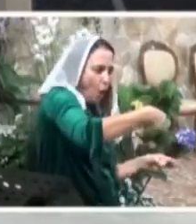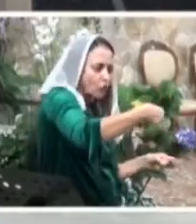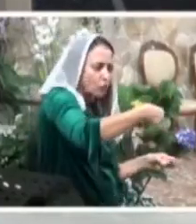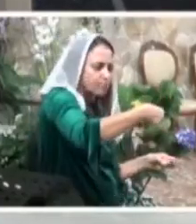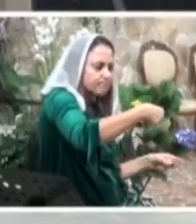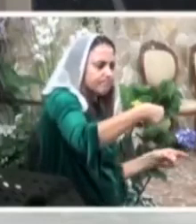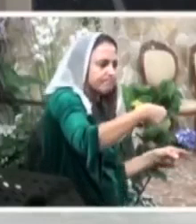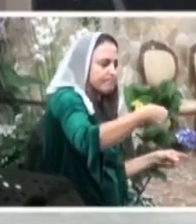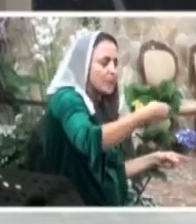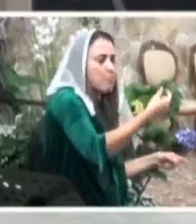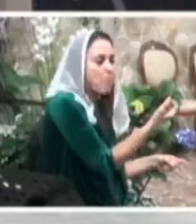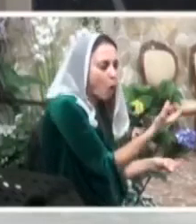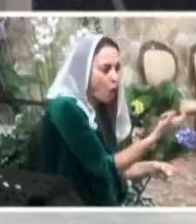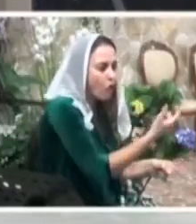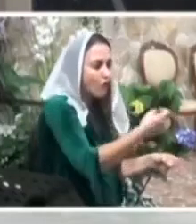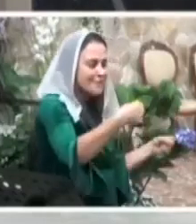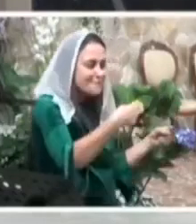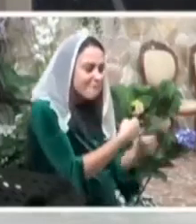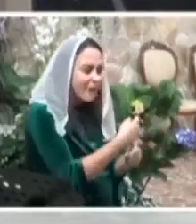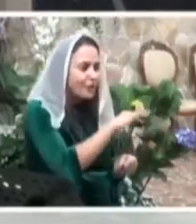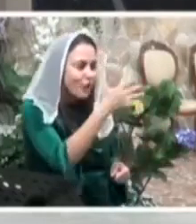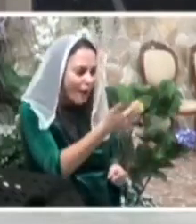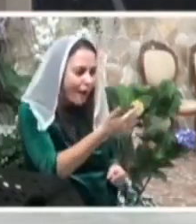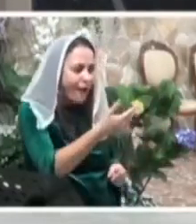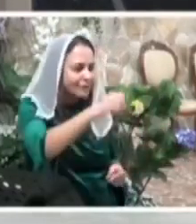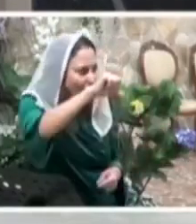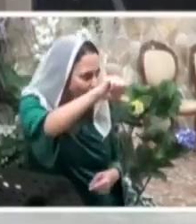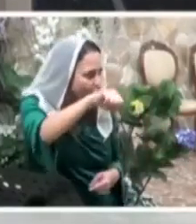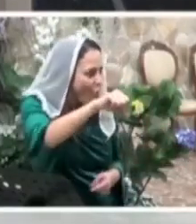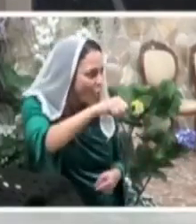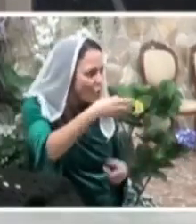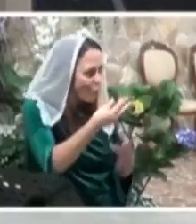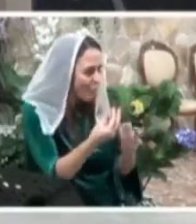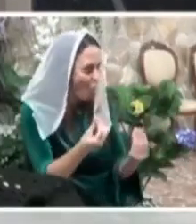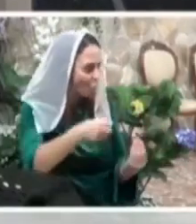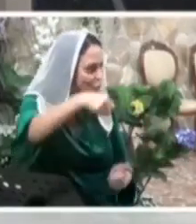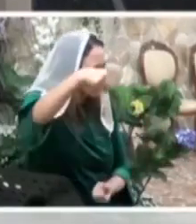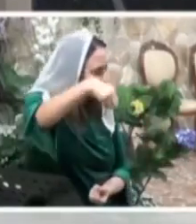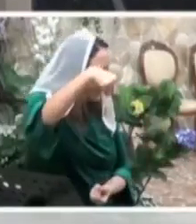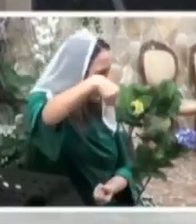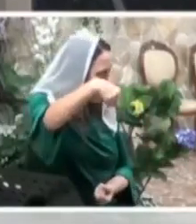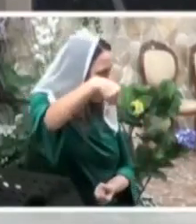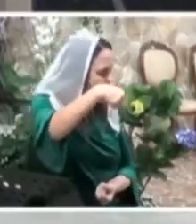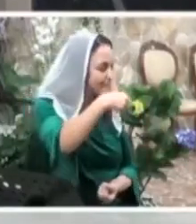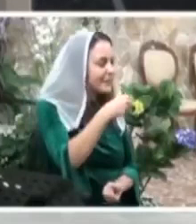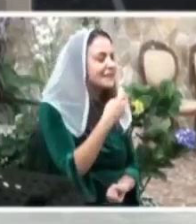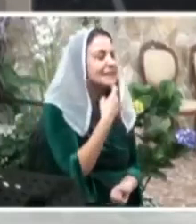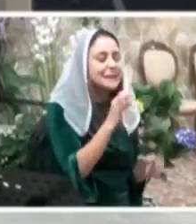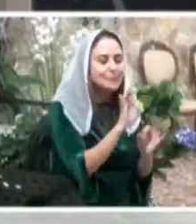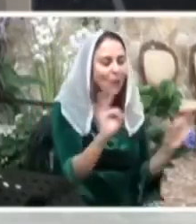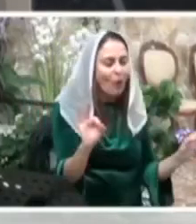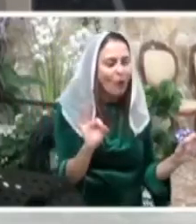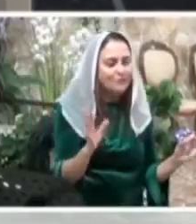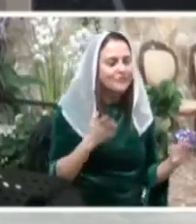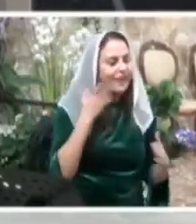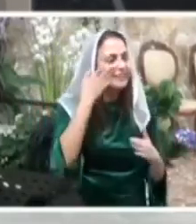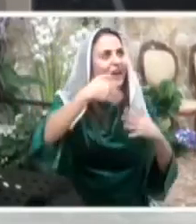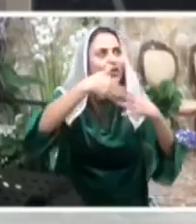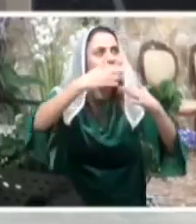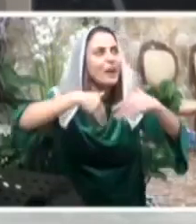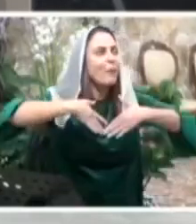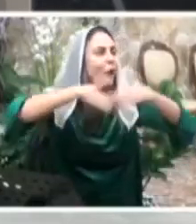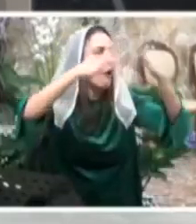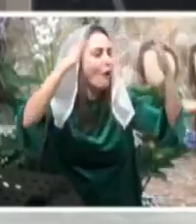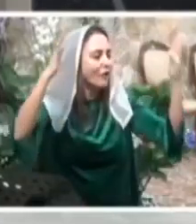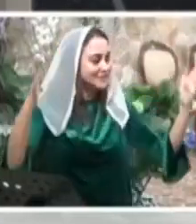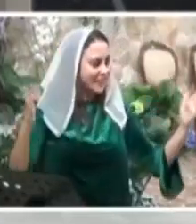sposo e quelli che erano pronti entrarono con lui nella sala delle nozze